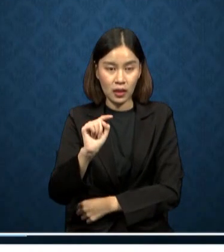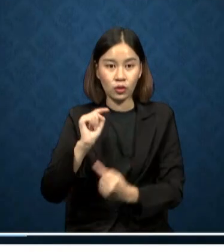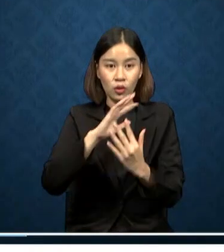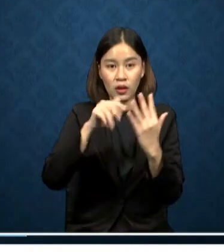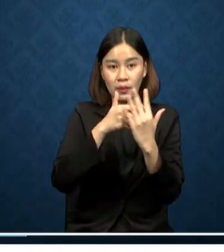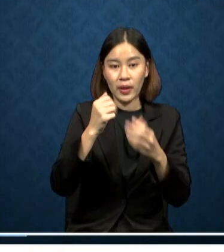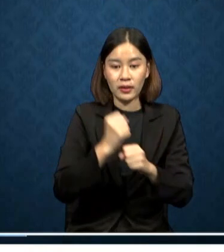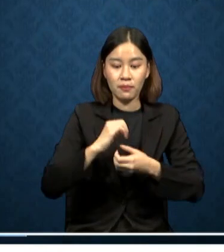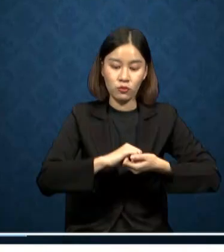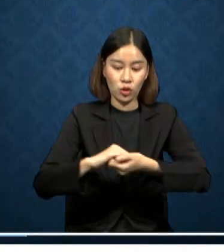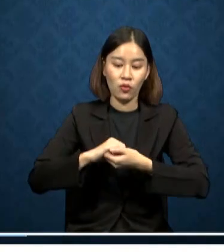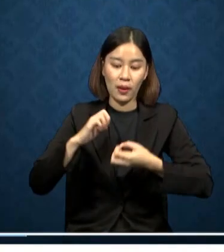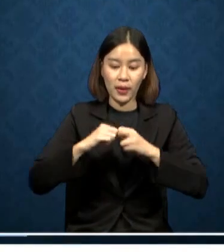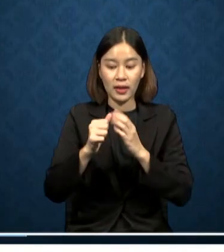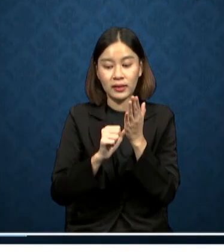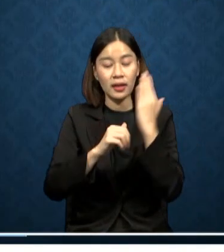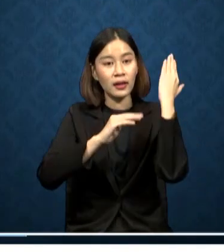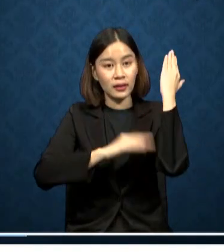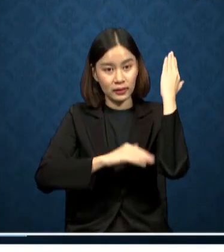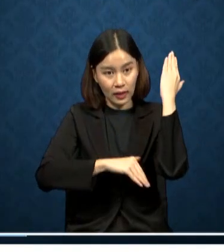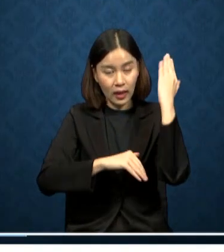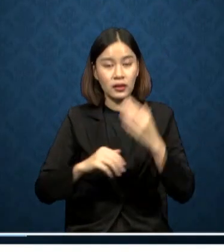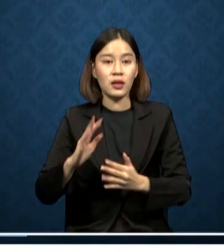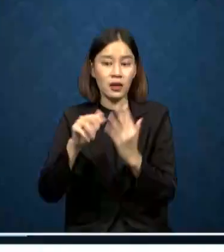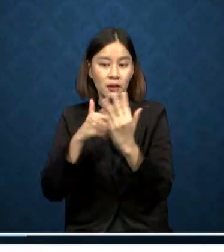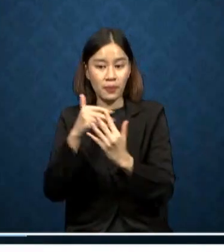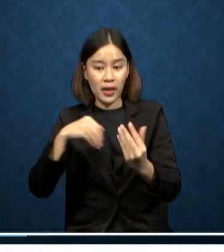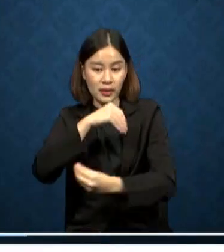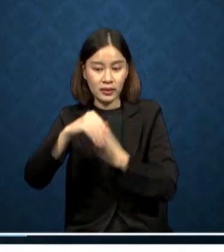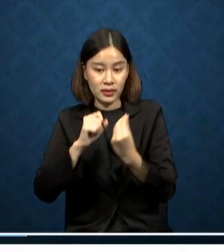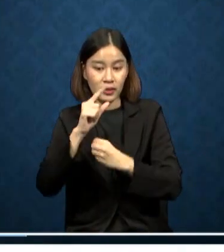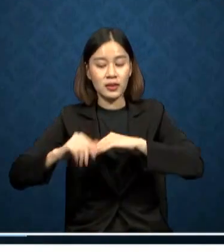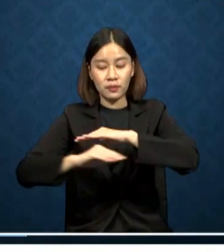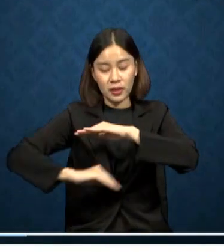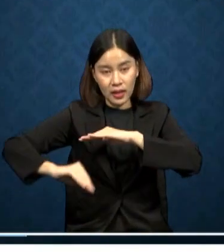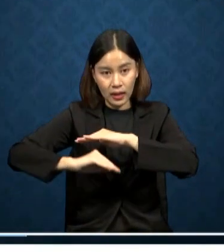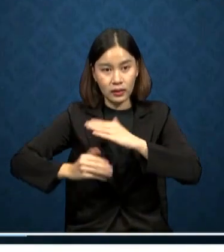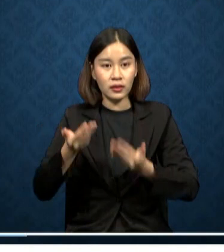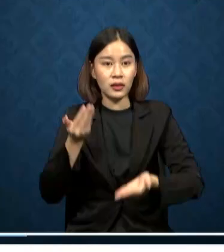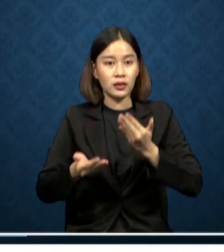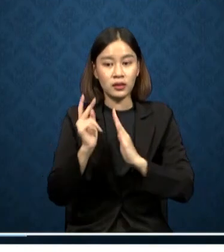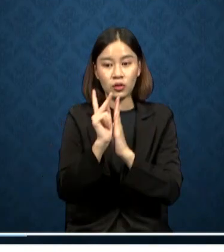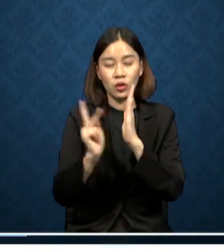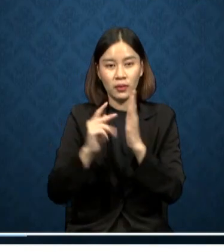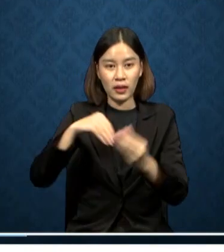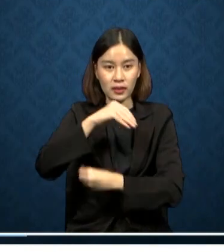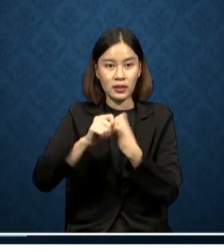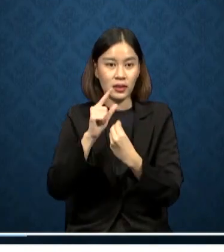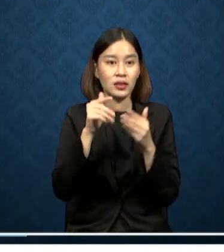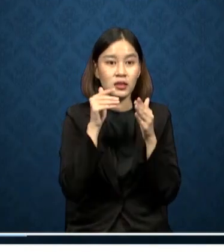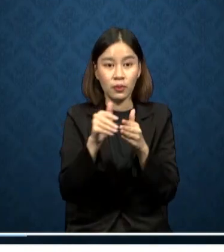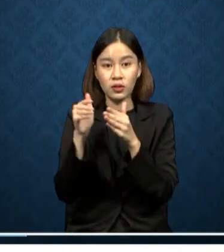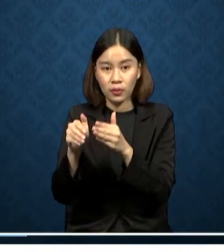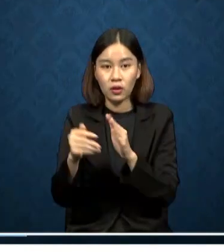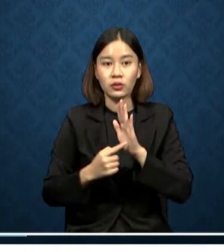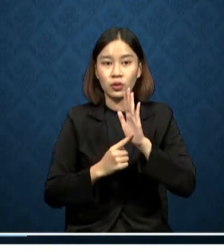แผนบูนาการการแก้ไปญหจวแใภักต้าย แผนบูนาการแนธิิจฐานล่าคหรือกฎหมศักษตเฉพาะเรื่อง เช่